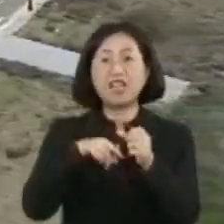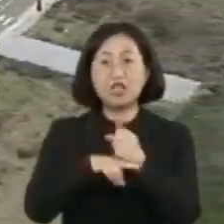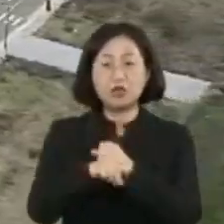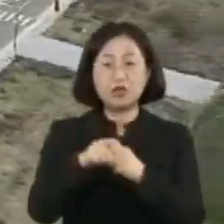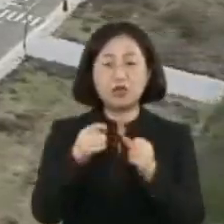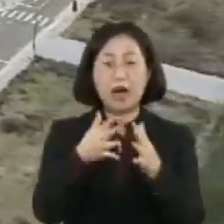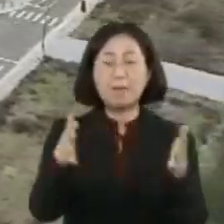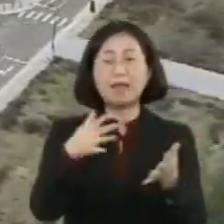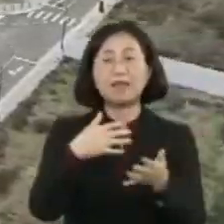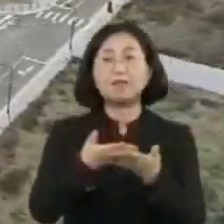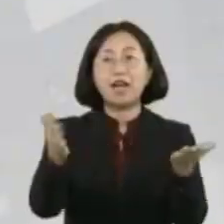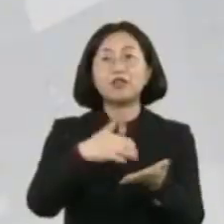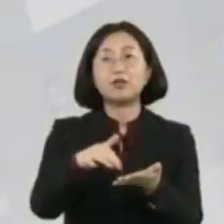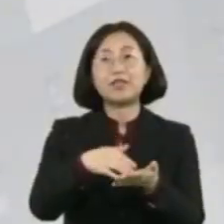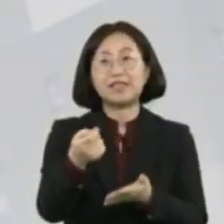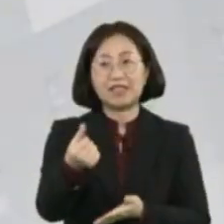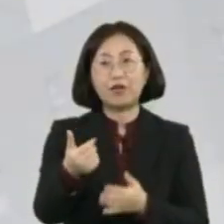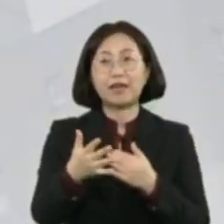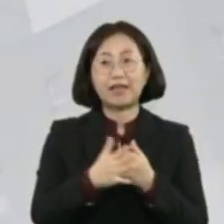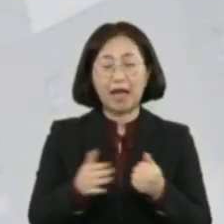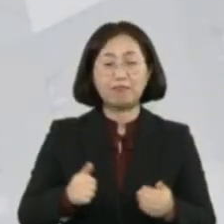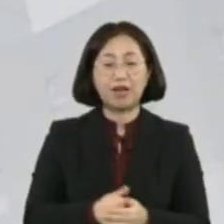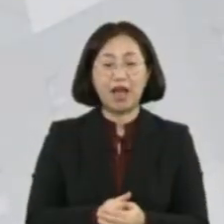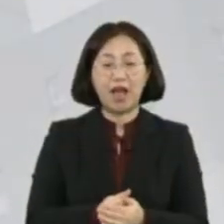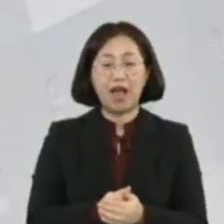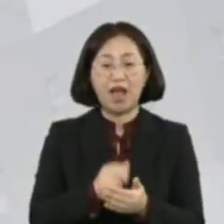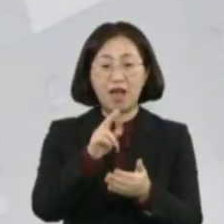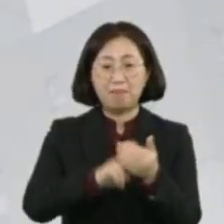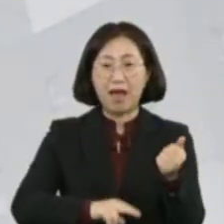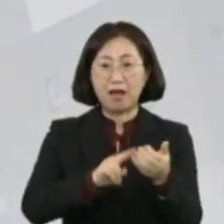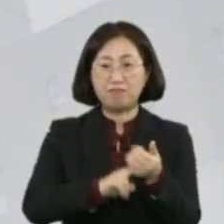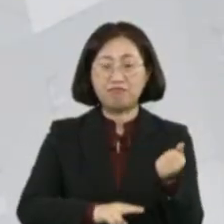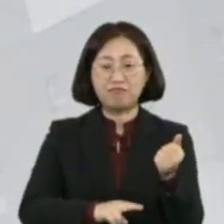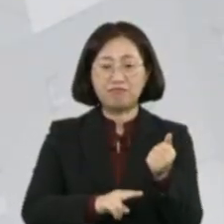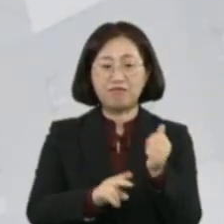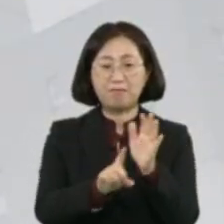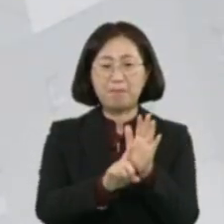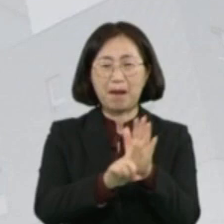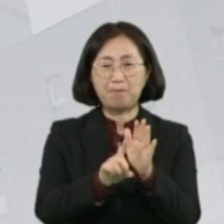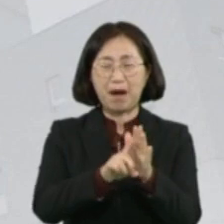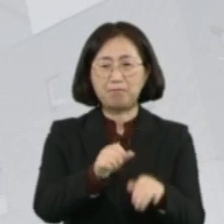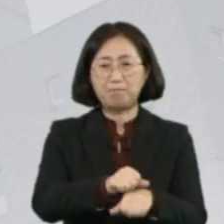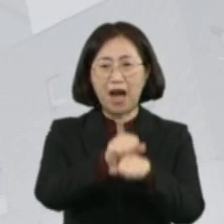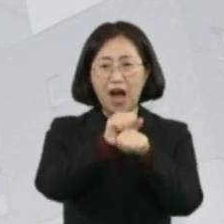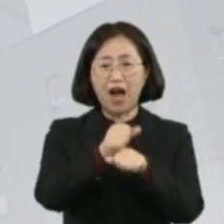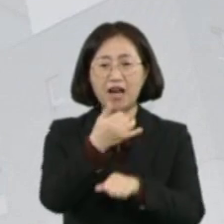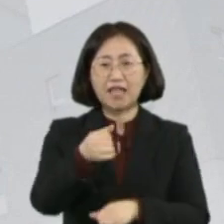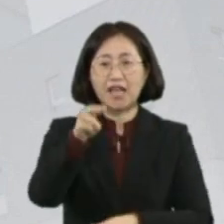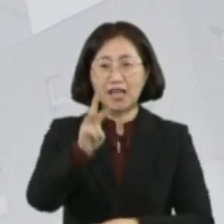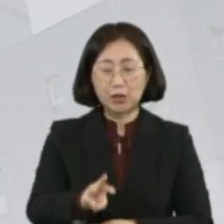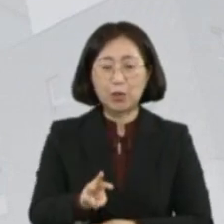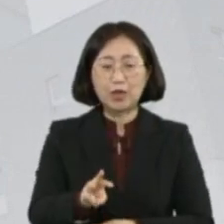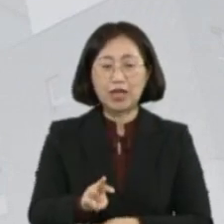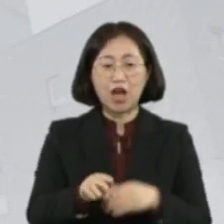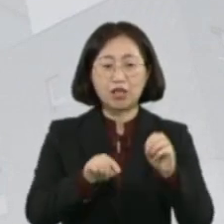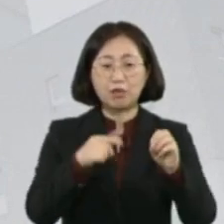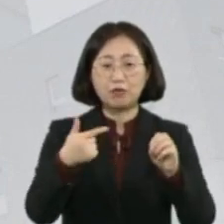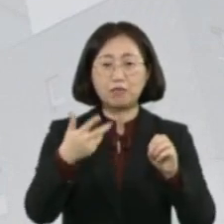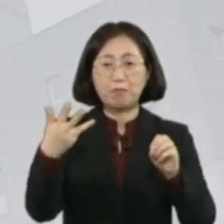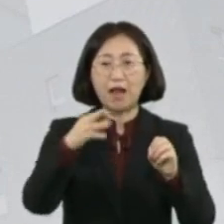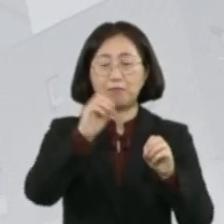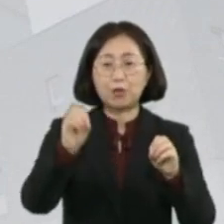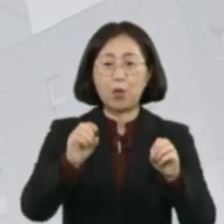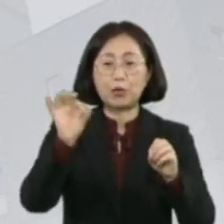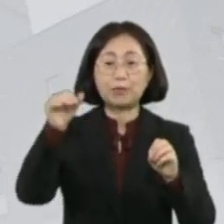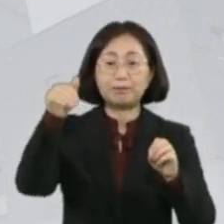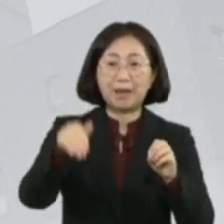원인입니다. 입주 물량 증가와 매물 적체 등으로 세종이 전국에서 유일하게 0.68%